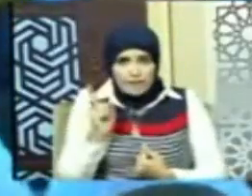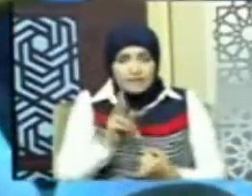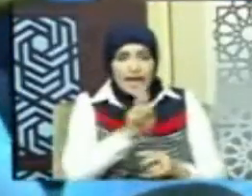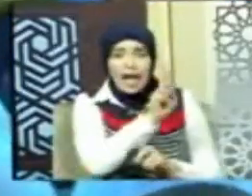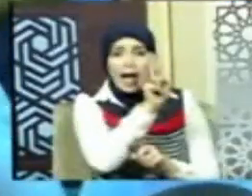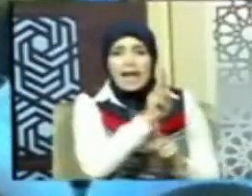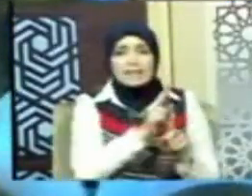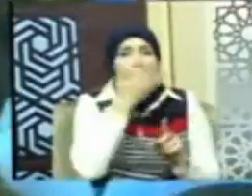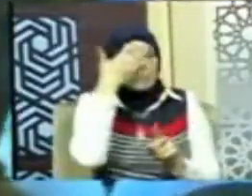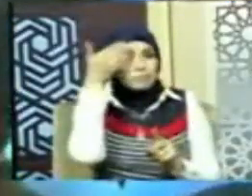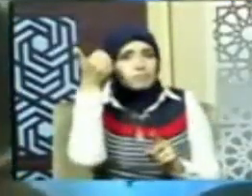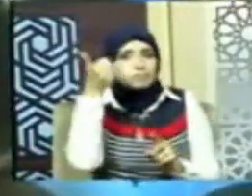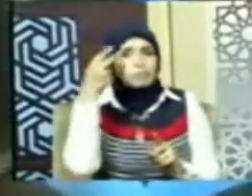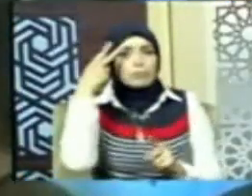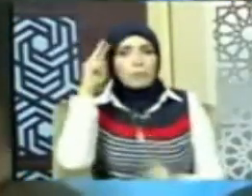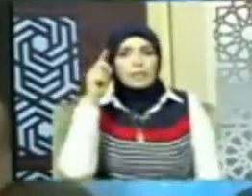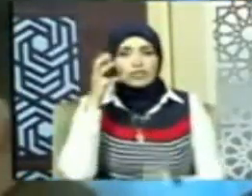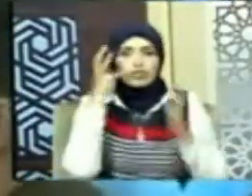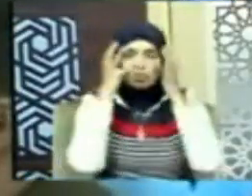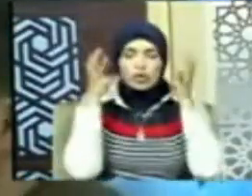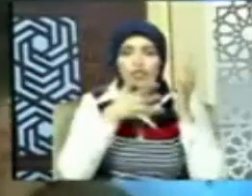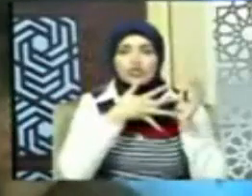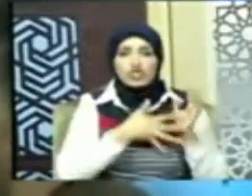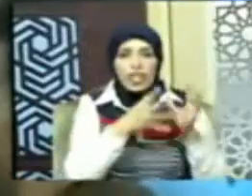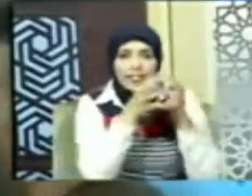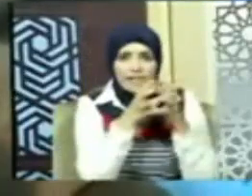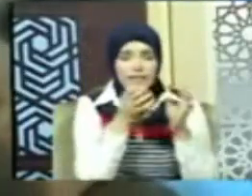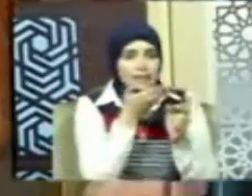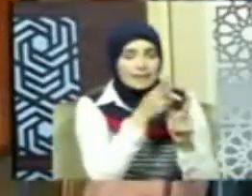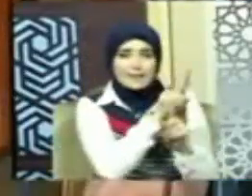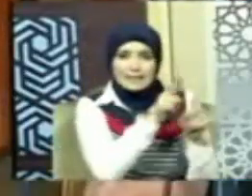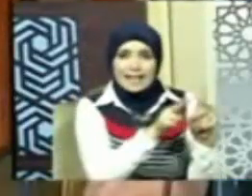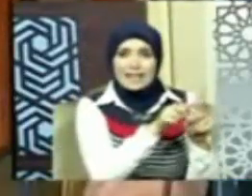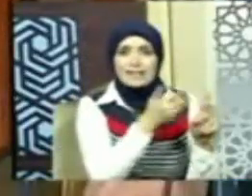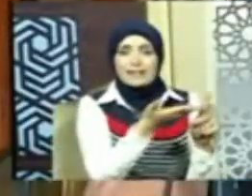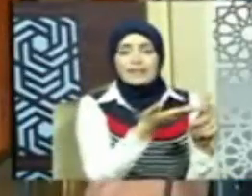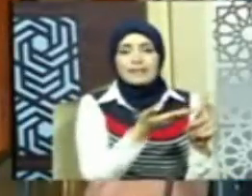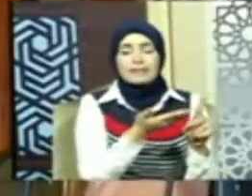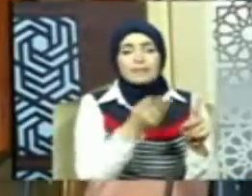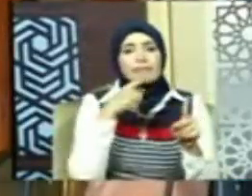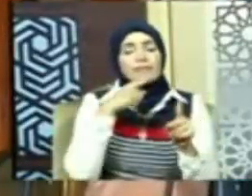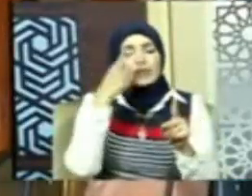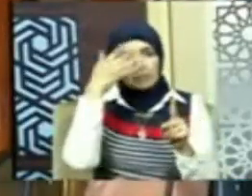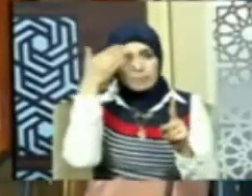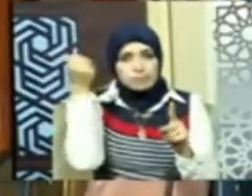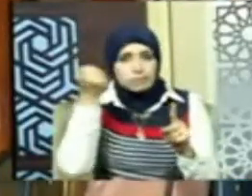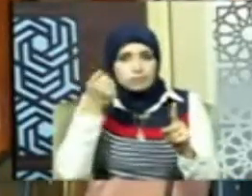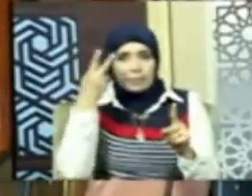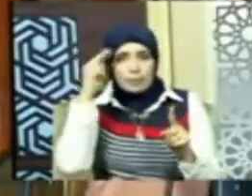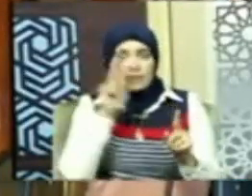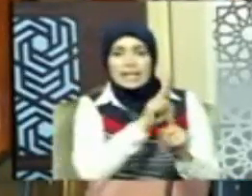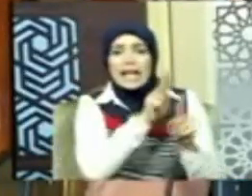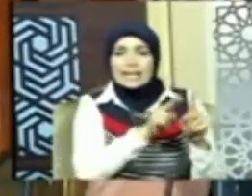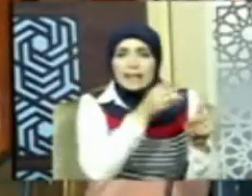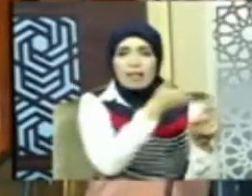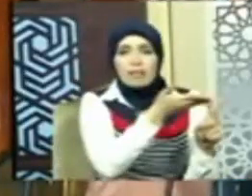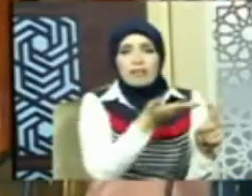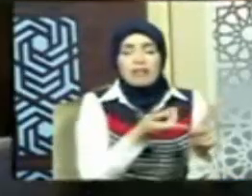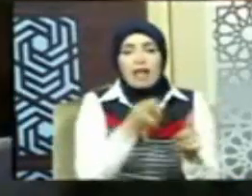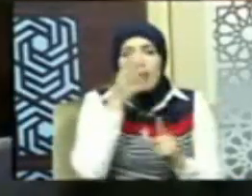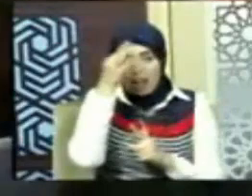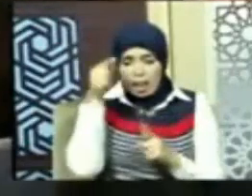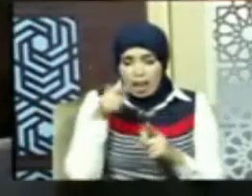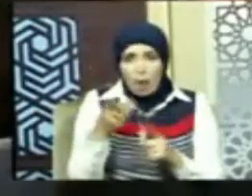تعني بمفهومها الأوسع الأشمل اسألوا أهل الاختصاص، اسأل الفقيه في